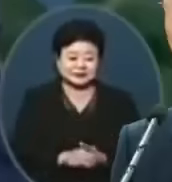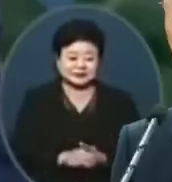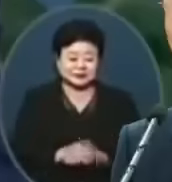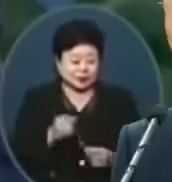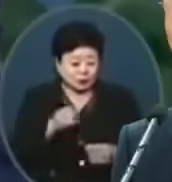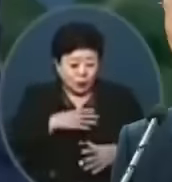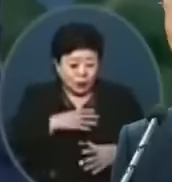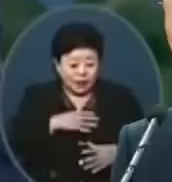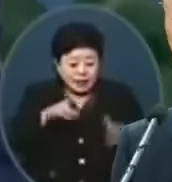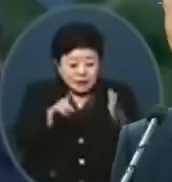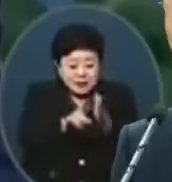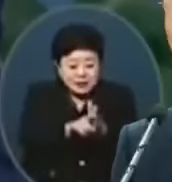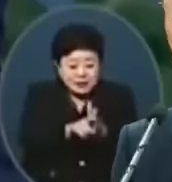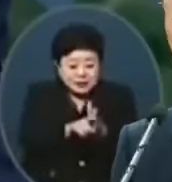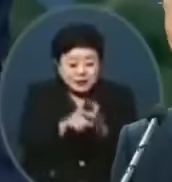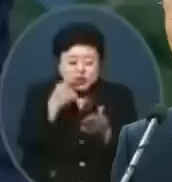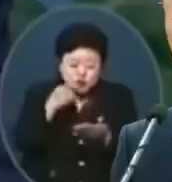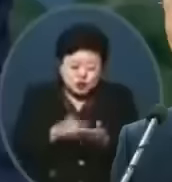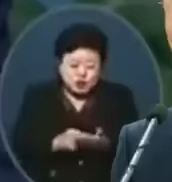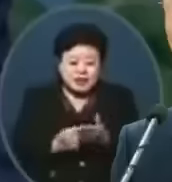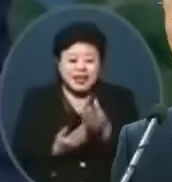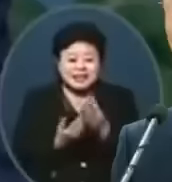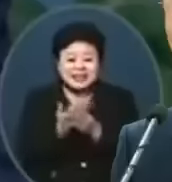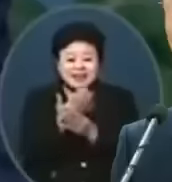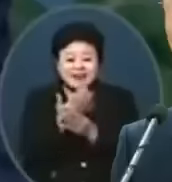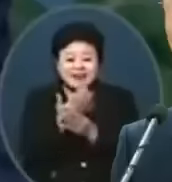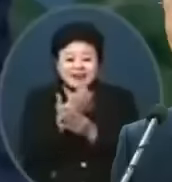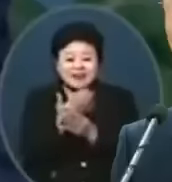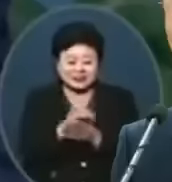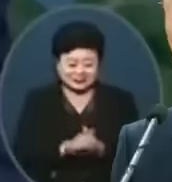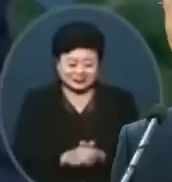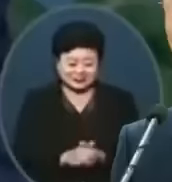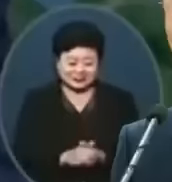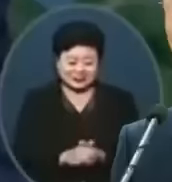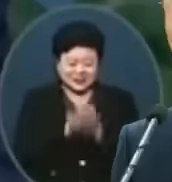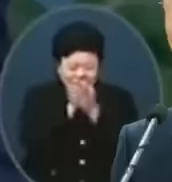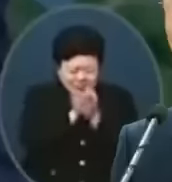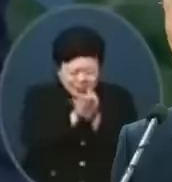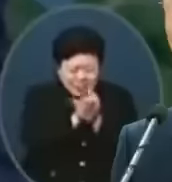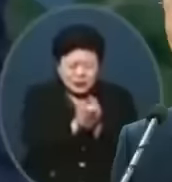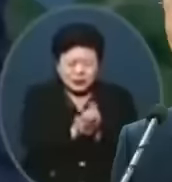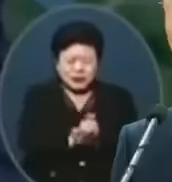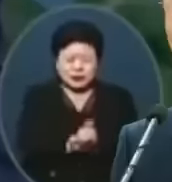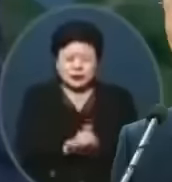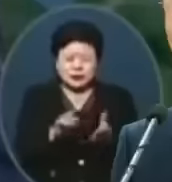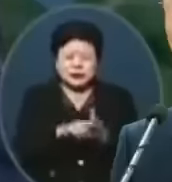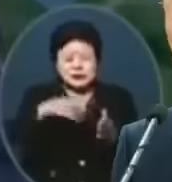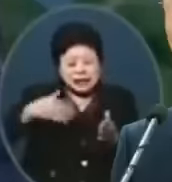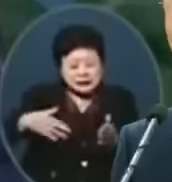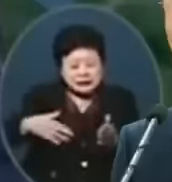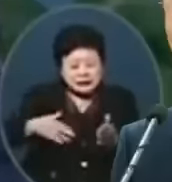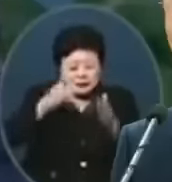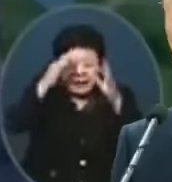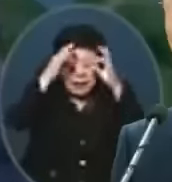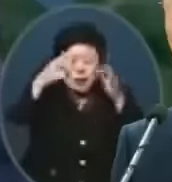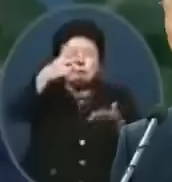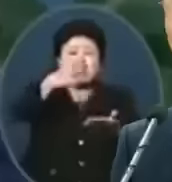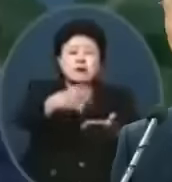희한하게 여러분 믿음이 쉽게 생깁니다. 사람들이 난 자꾸 기도해도 믿음이 안 생긴다 그러는데 그건 바라봄의